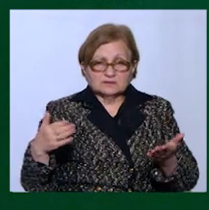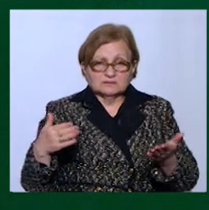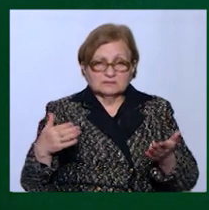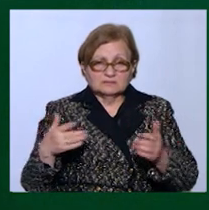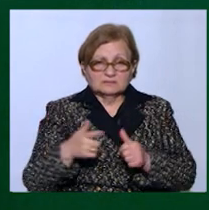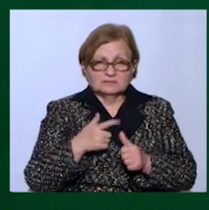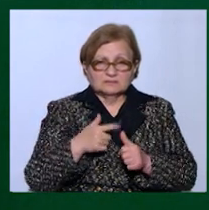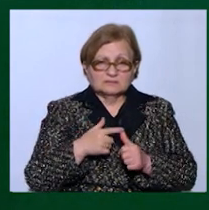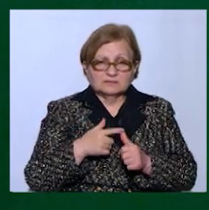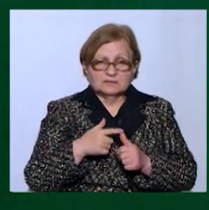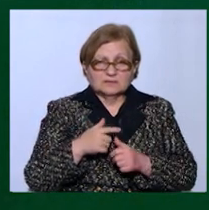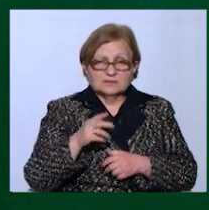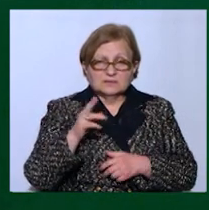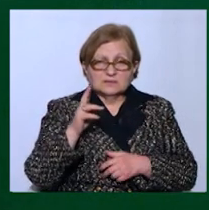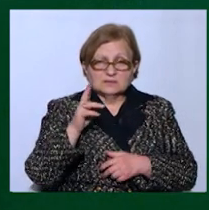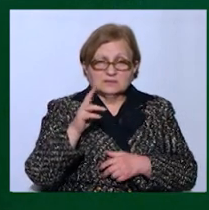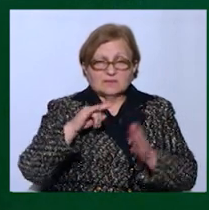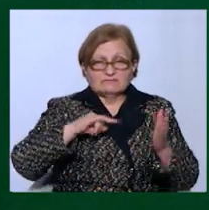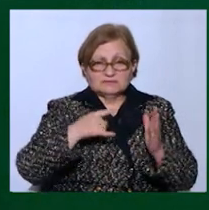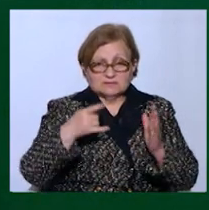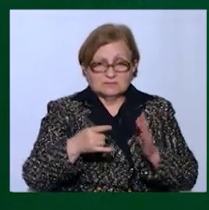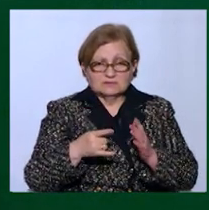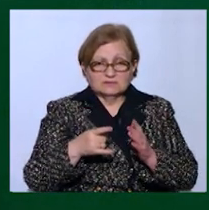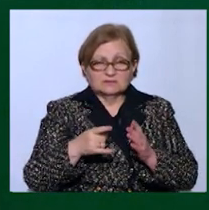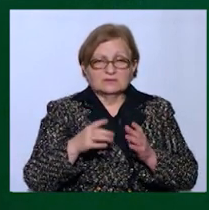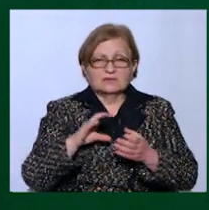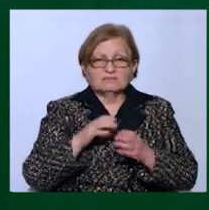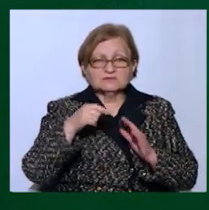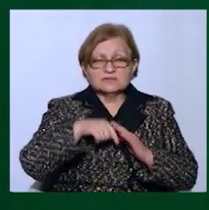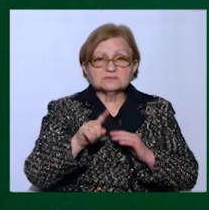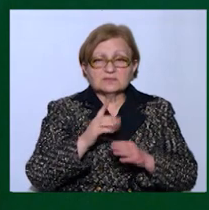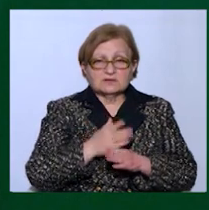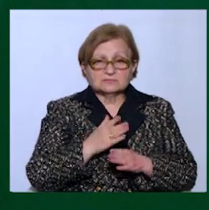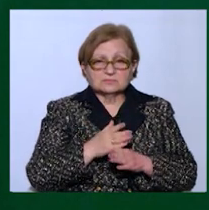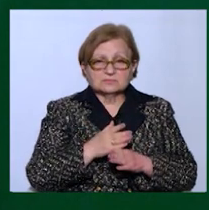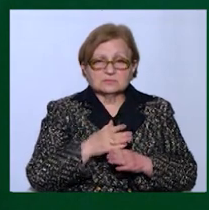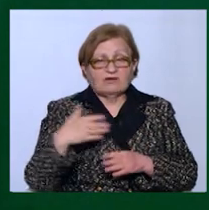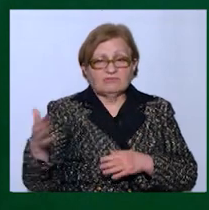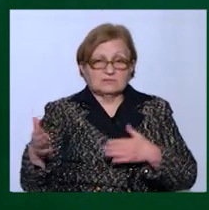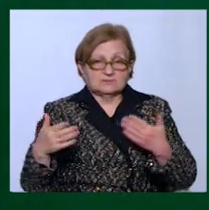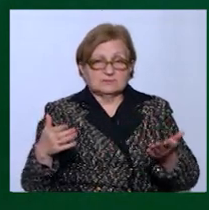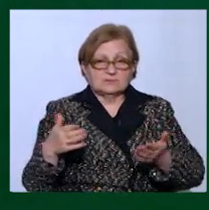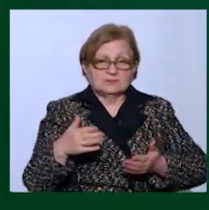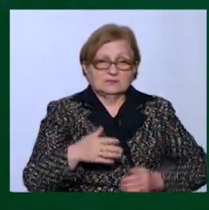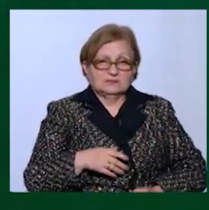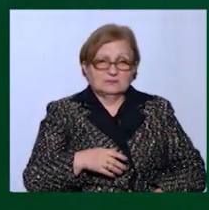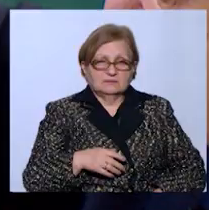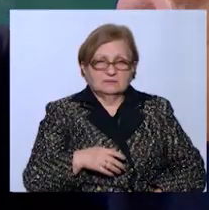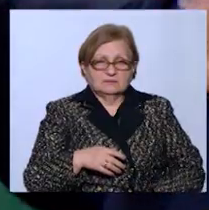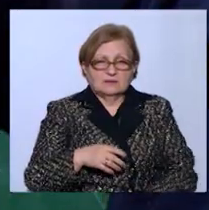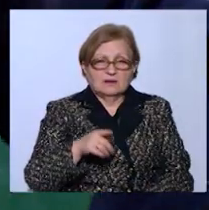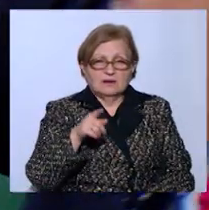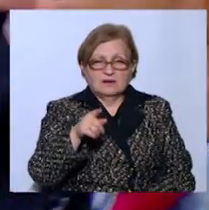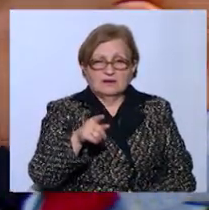სახელი დავარქვირა, წახნაგები. წახნაგები არის კვადრატები. და კვადრატს აქვს გვერდი. აი ამ